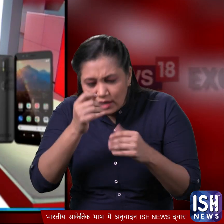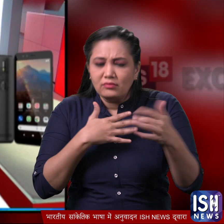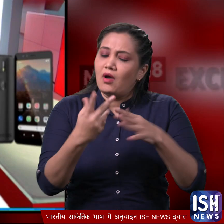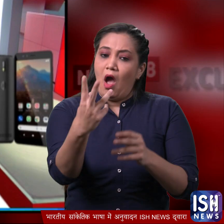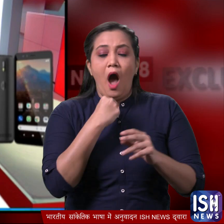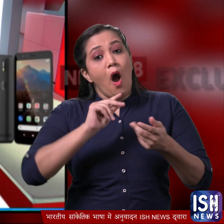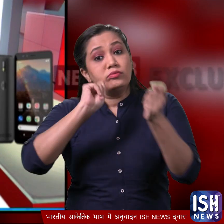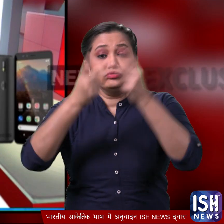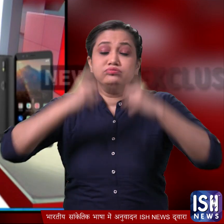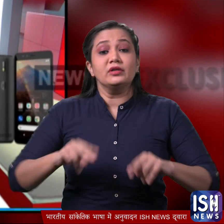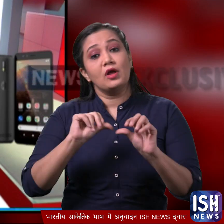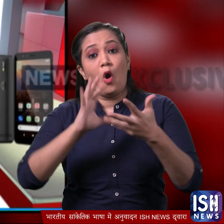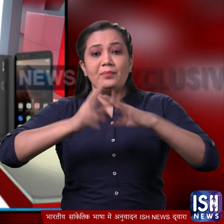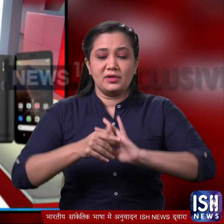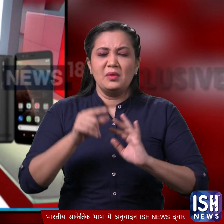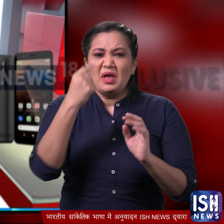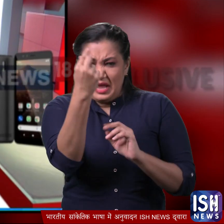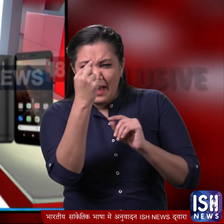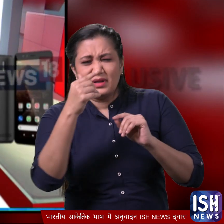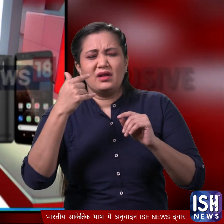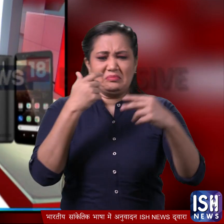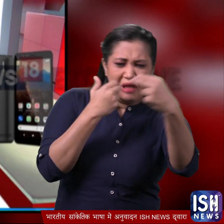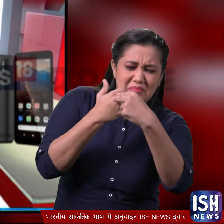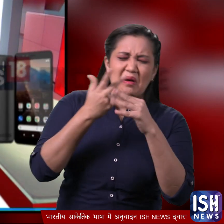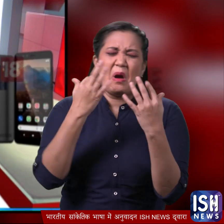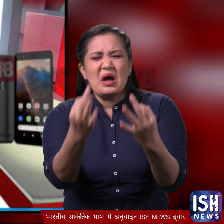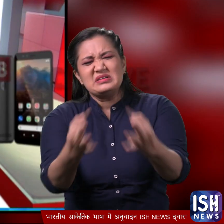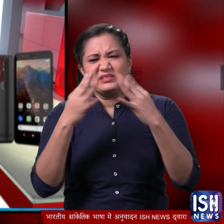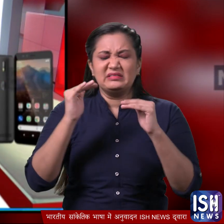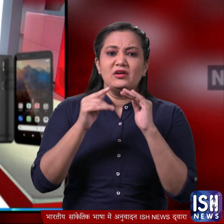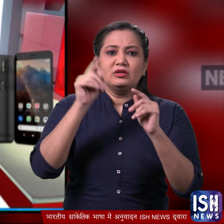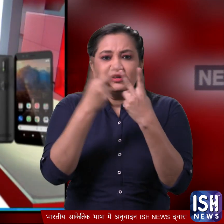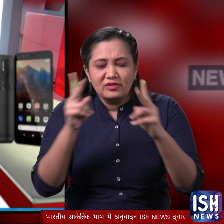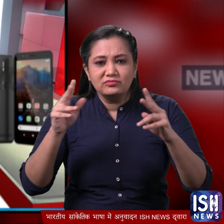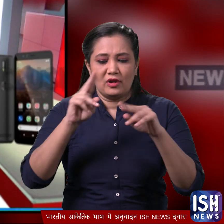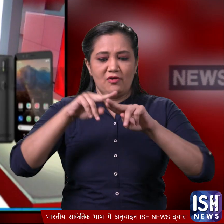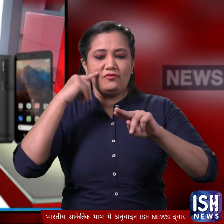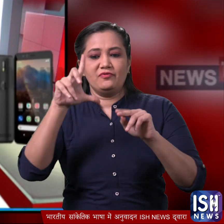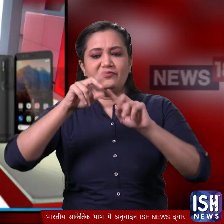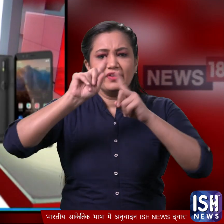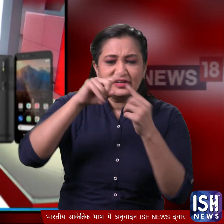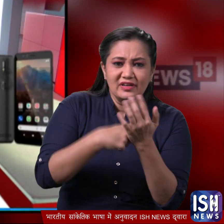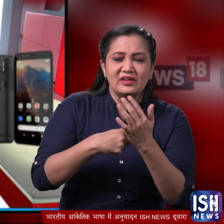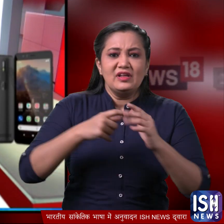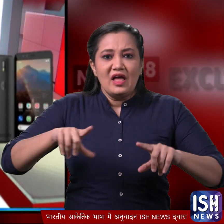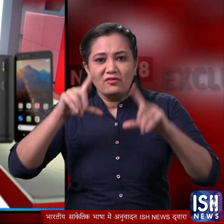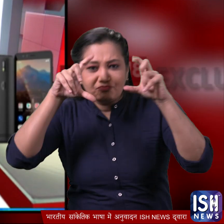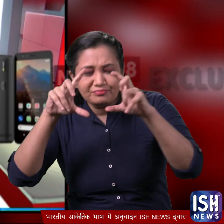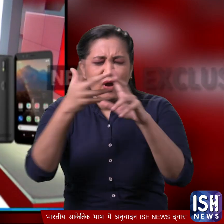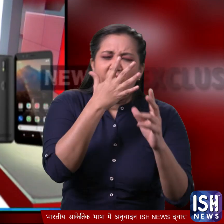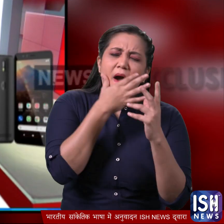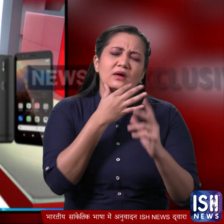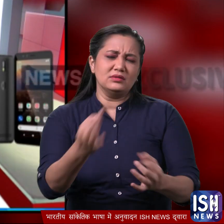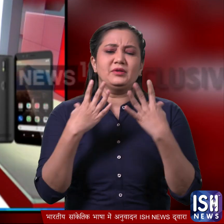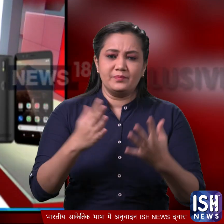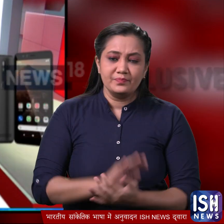चाहेगा। दावा किया जा रहा है कि इस फोन में कैमरा भी दमदार होगा, जिसमें कई बेहतरीन फिल्टर होंगे जो फोन से खींची हुई हर तस्वीर में